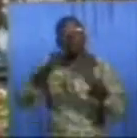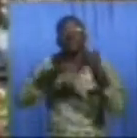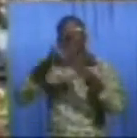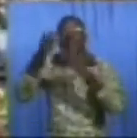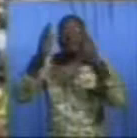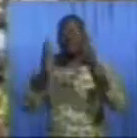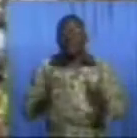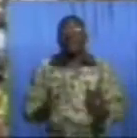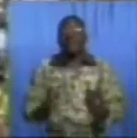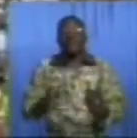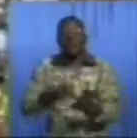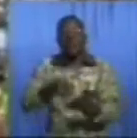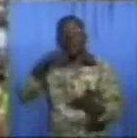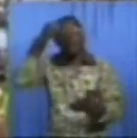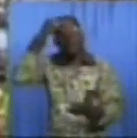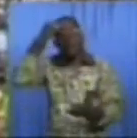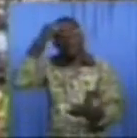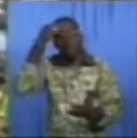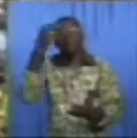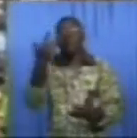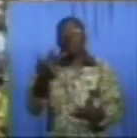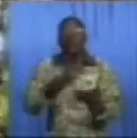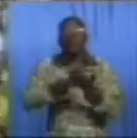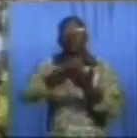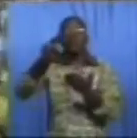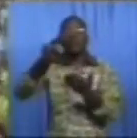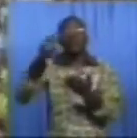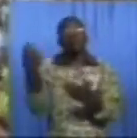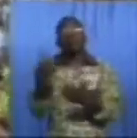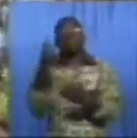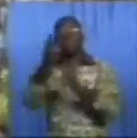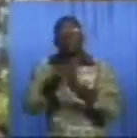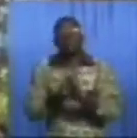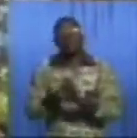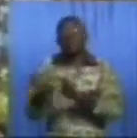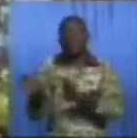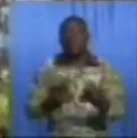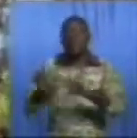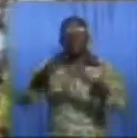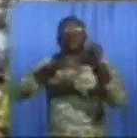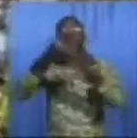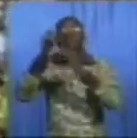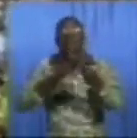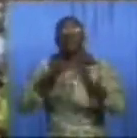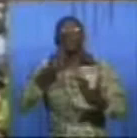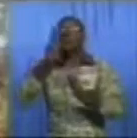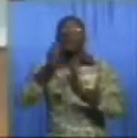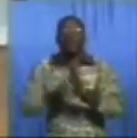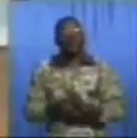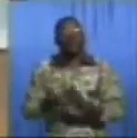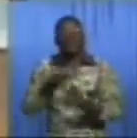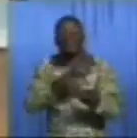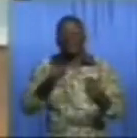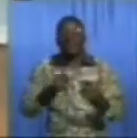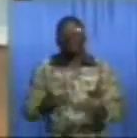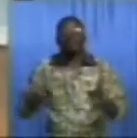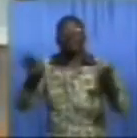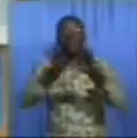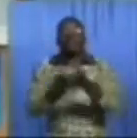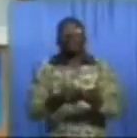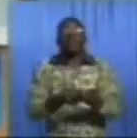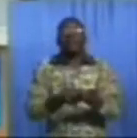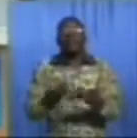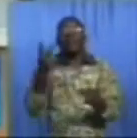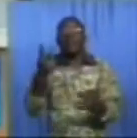ont appris en 3 semaines seulement de faire cette construction, c'est vraiment impressionnant. Ces deux projets